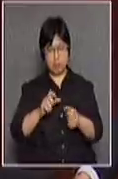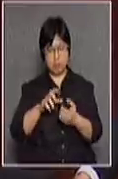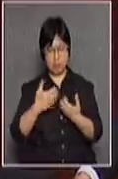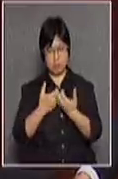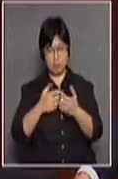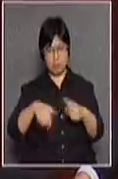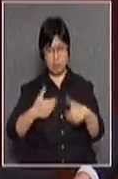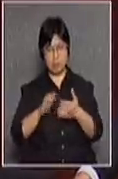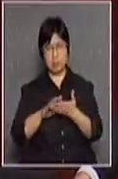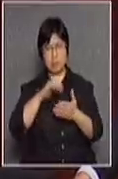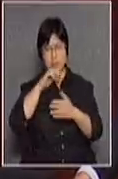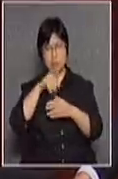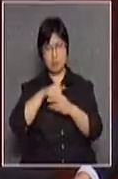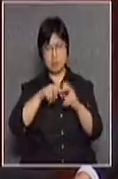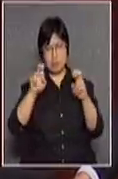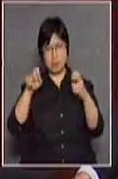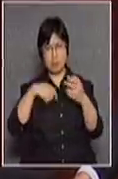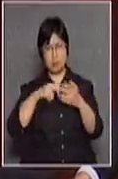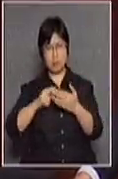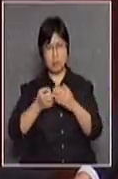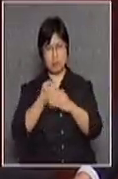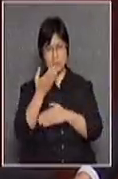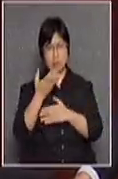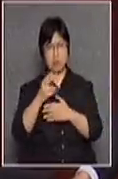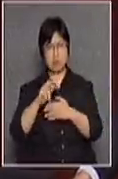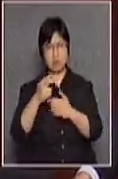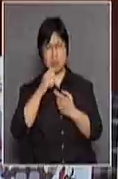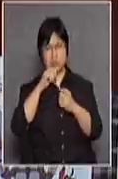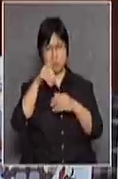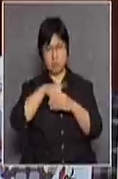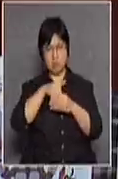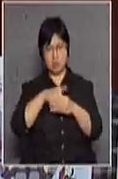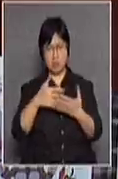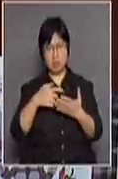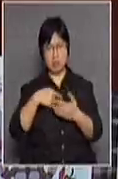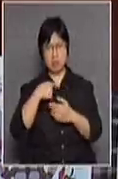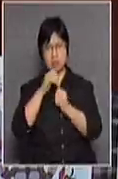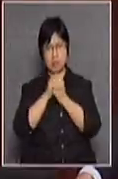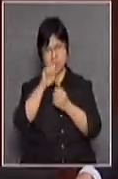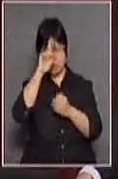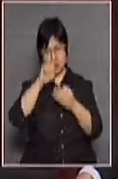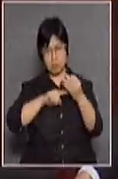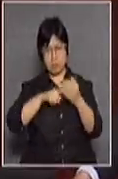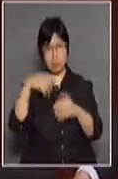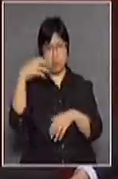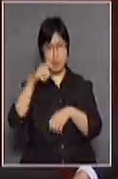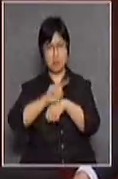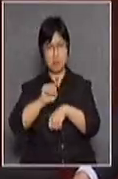出的待決議題是陳志全議員動議的修正案，予以通過。現在付諸表決。陳志全議員要求記名表決，表決鐘響